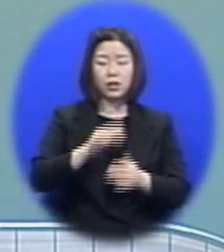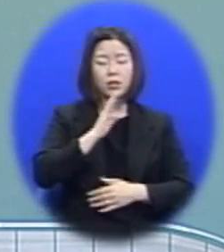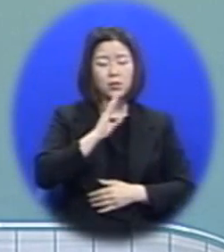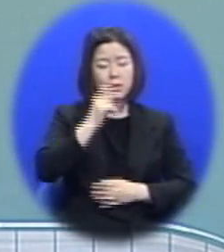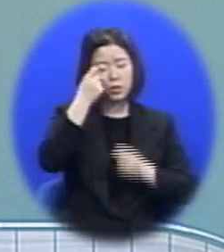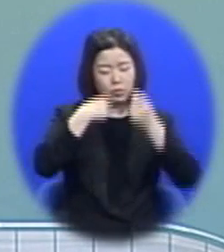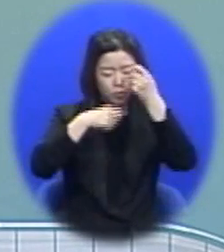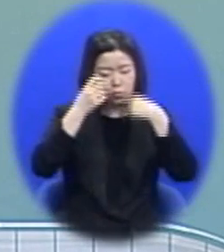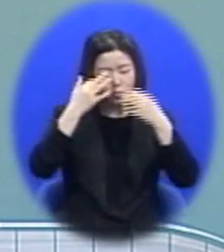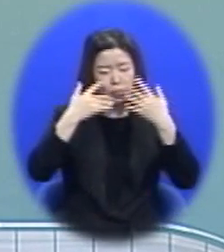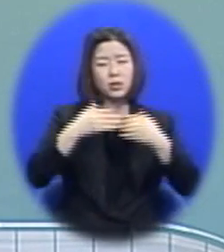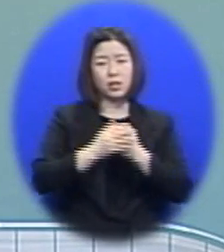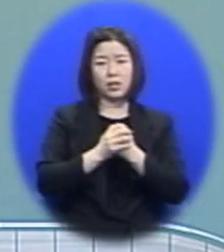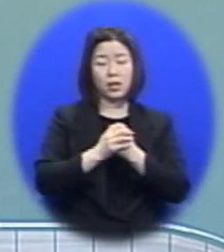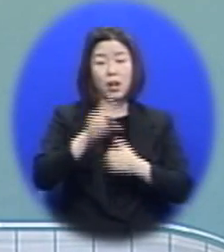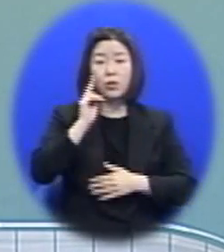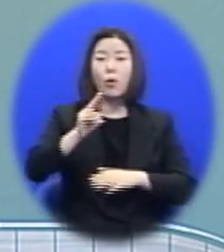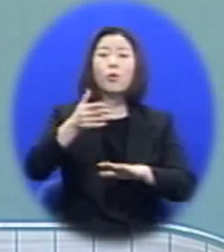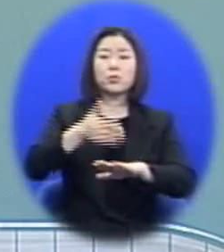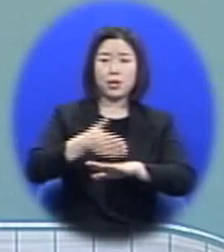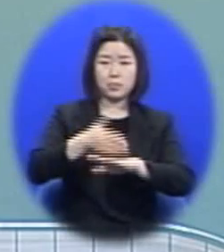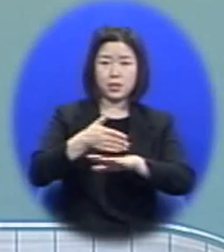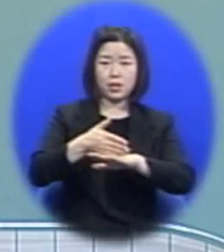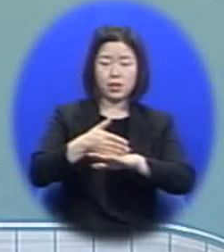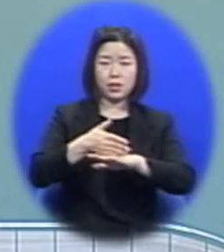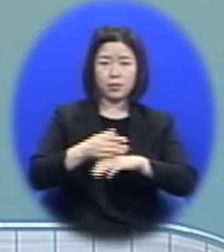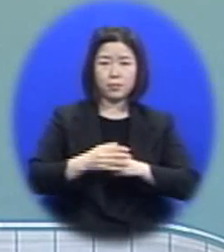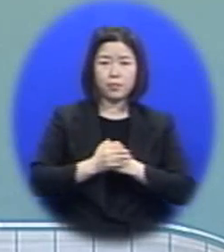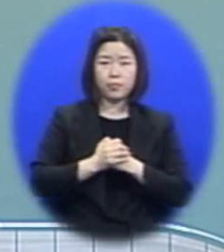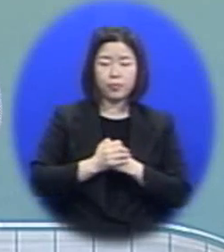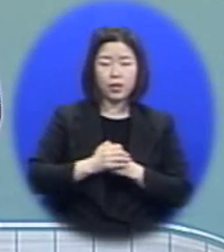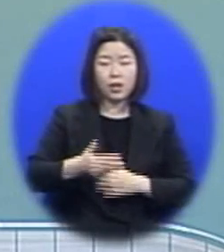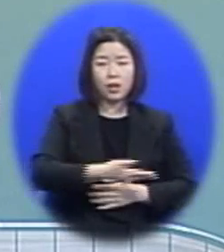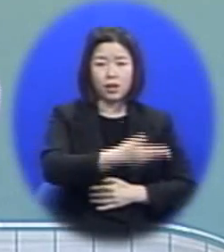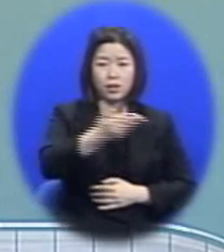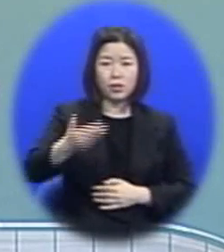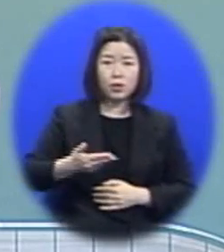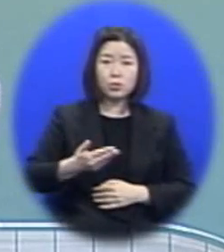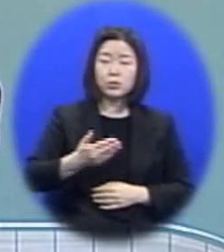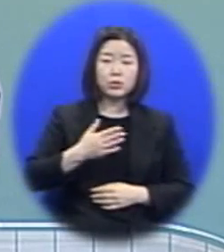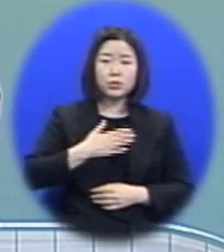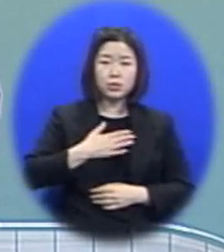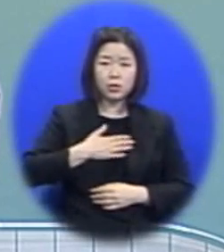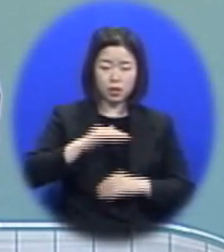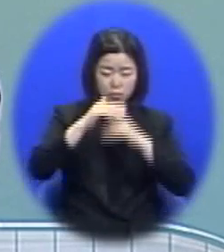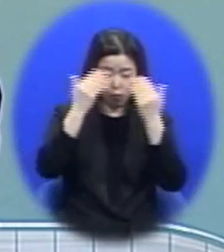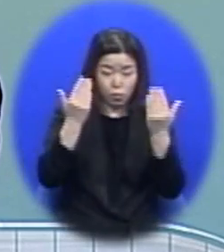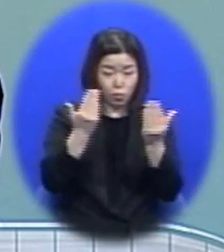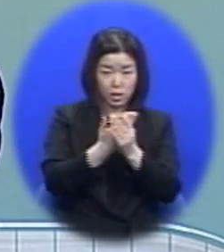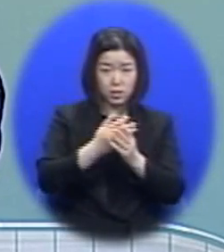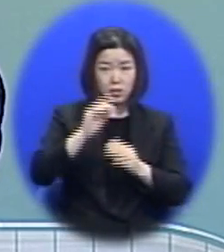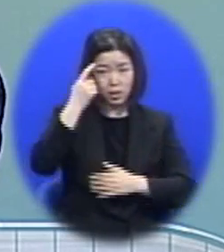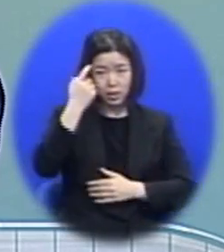나더라 너무너무 감사했어요 여러분 저라고 완전한